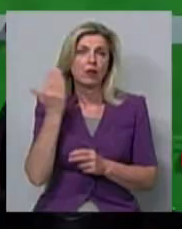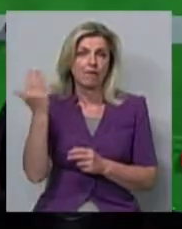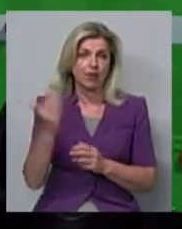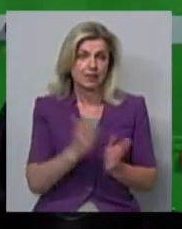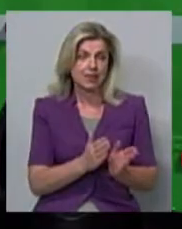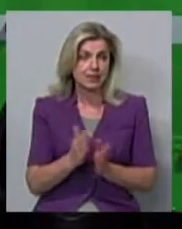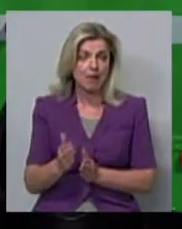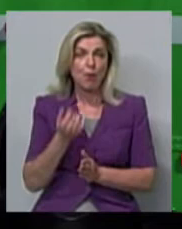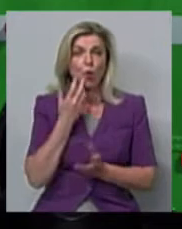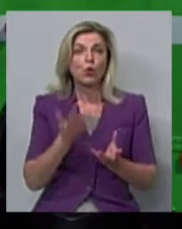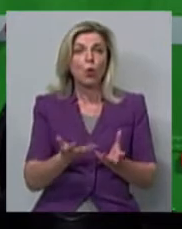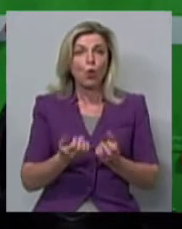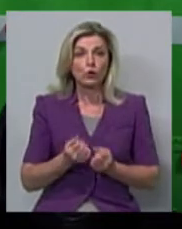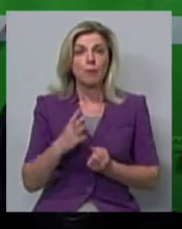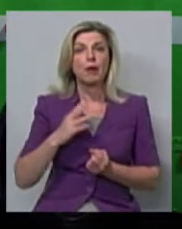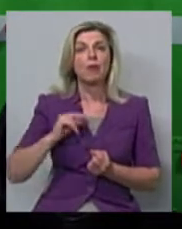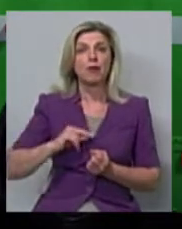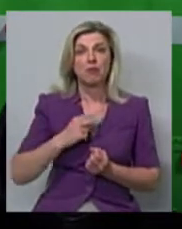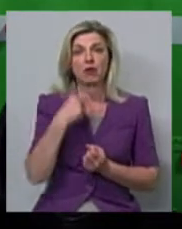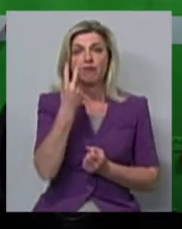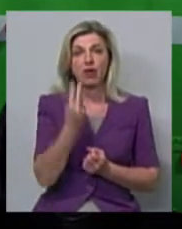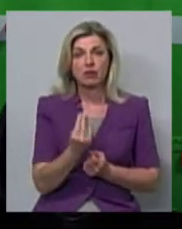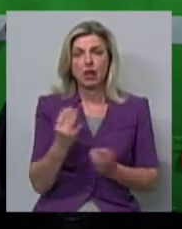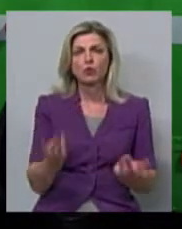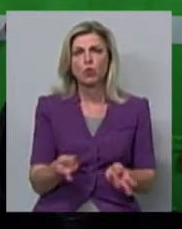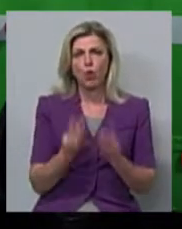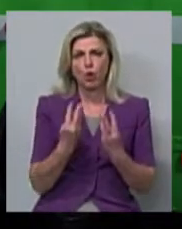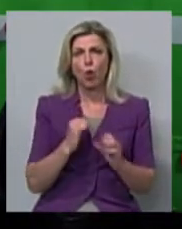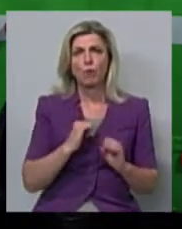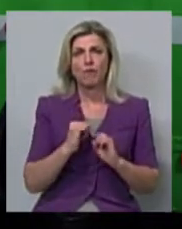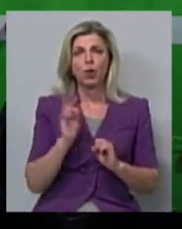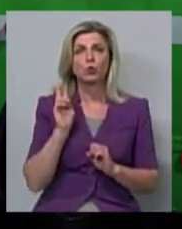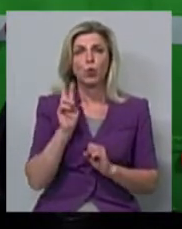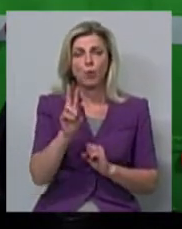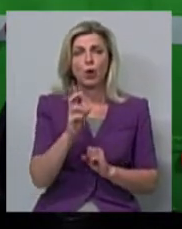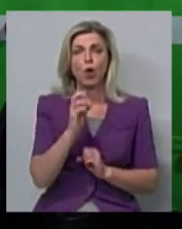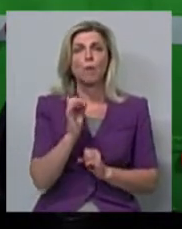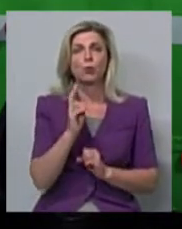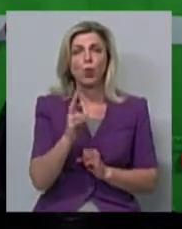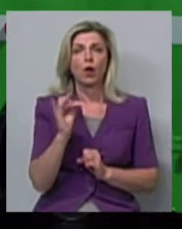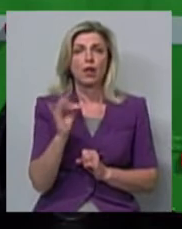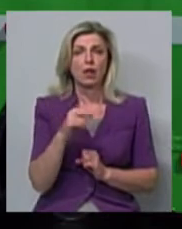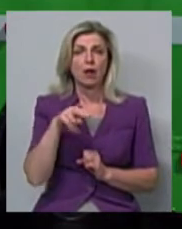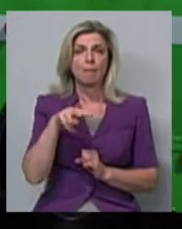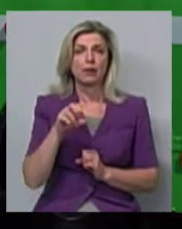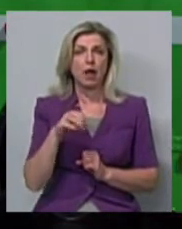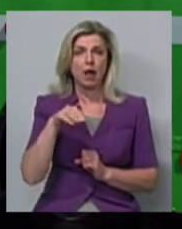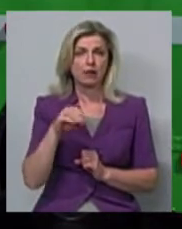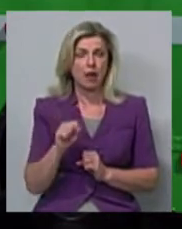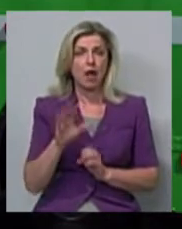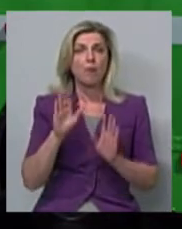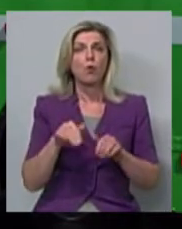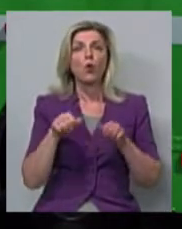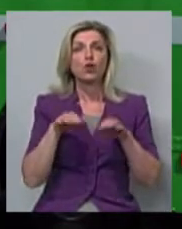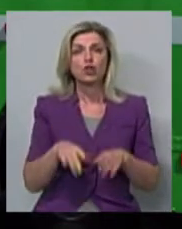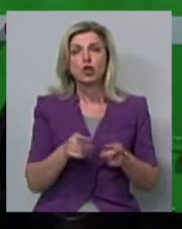його отримали, він практично попрацював пару днів і згоріло управління тролейбуса. Блоки, плата. Довго простояв, потім вирішили